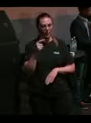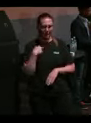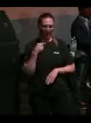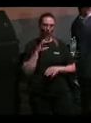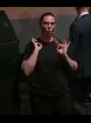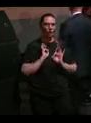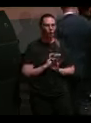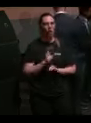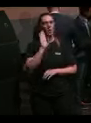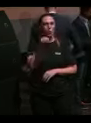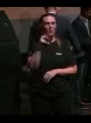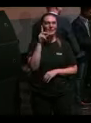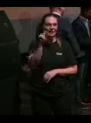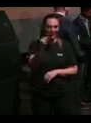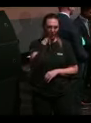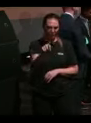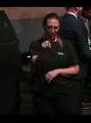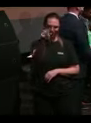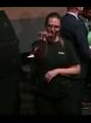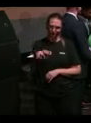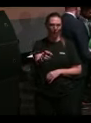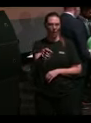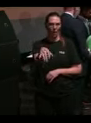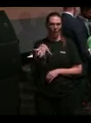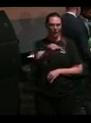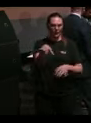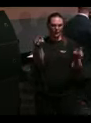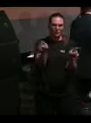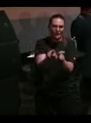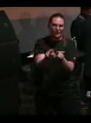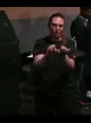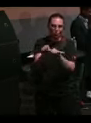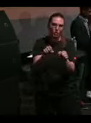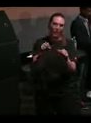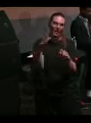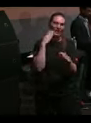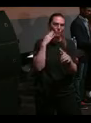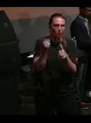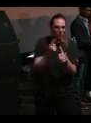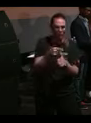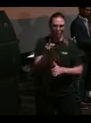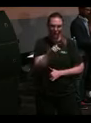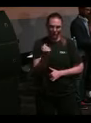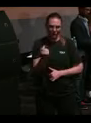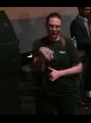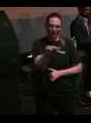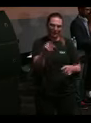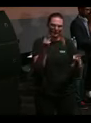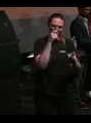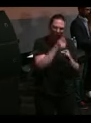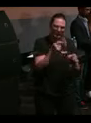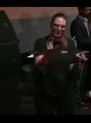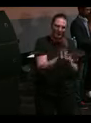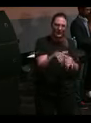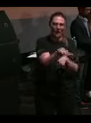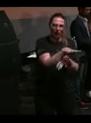Utsira. Utsira landets minste kommune i innbyggertall. Vi landets nest minste i